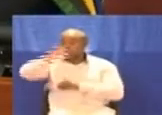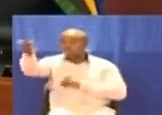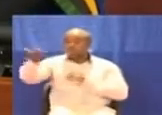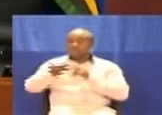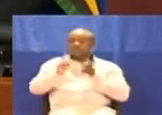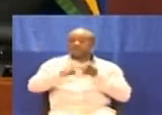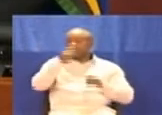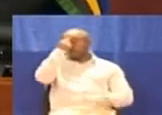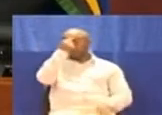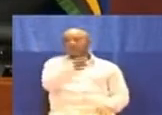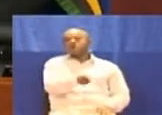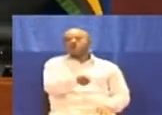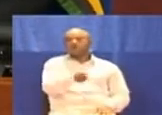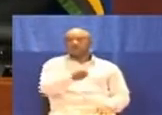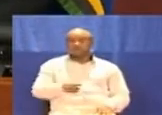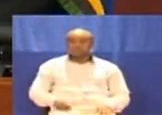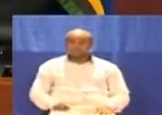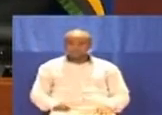Kurudi Dodoma.